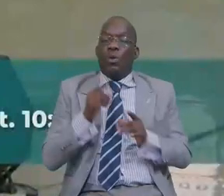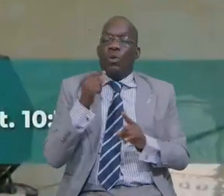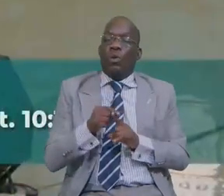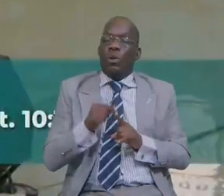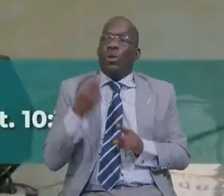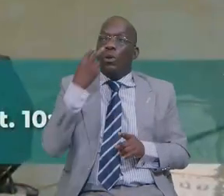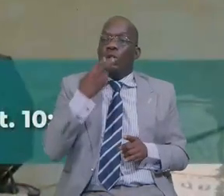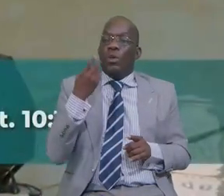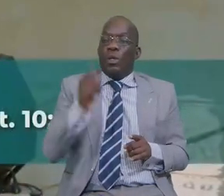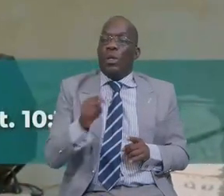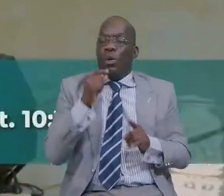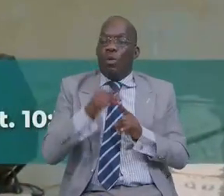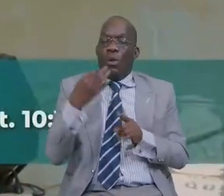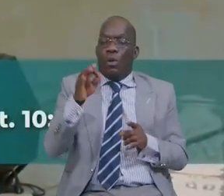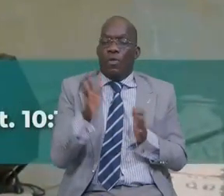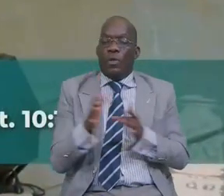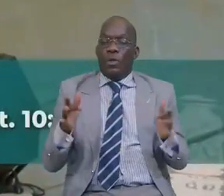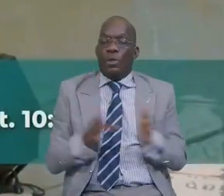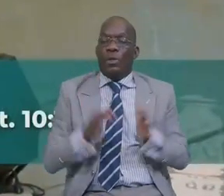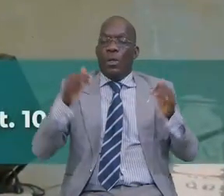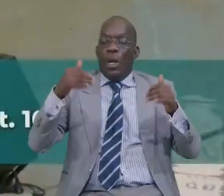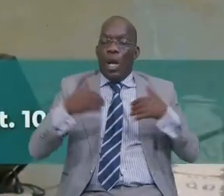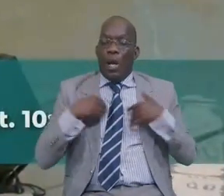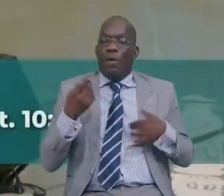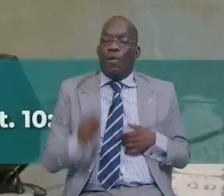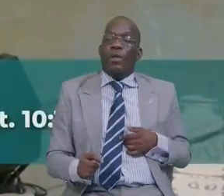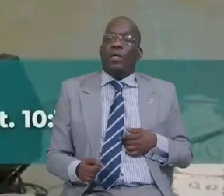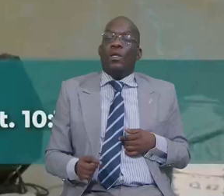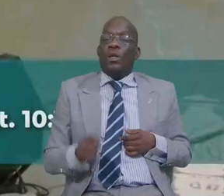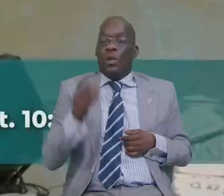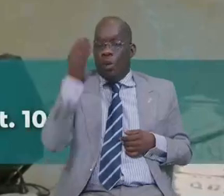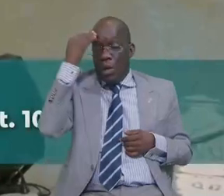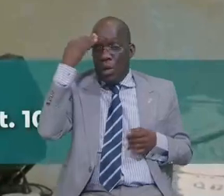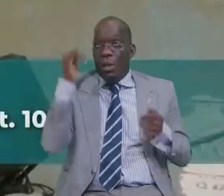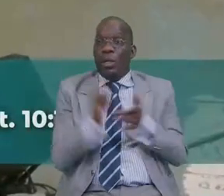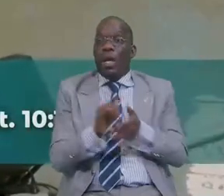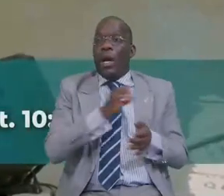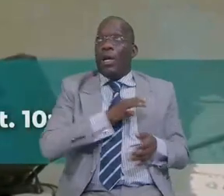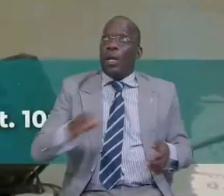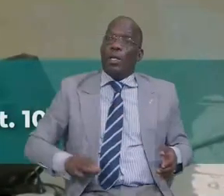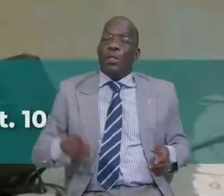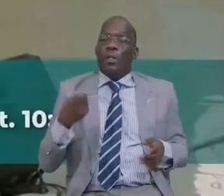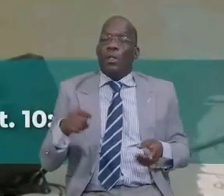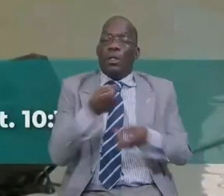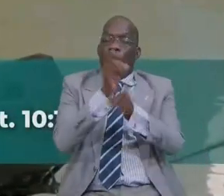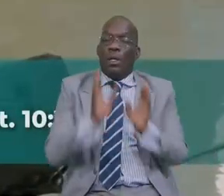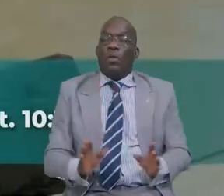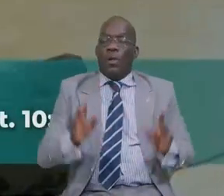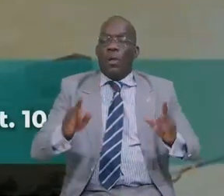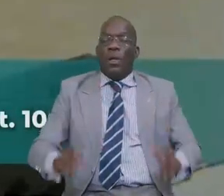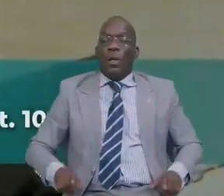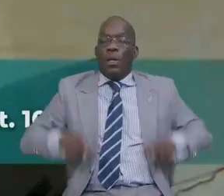toi-même. Prononce les paroles de Jésus. Aie la conscience que Christ, le libérateur, vit au-dedans de